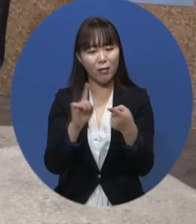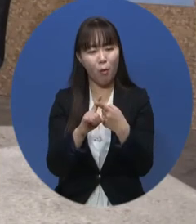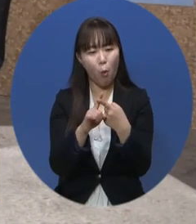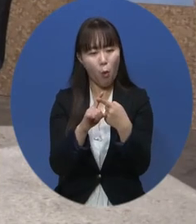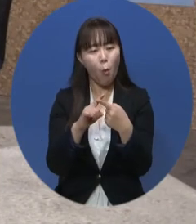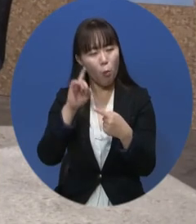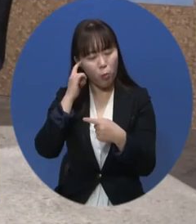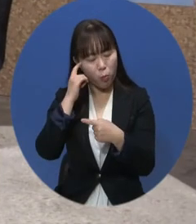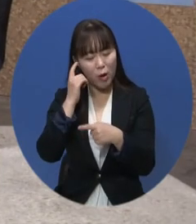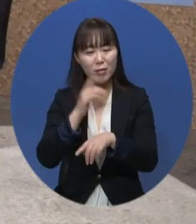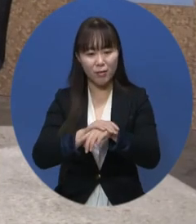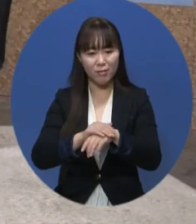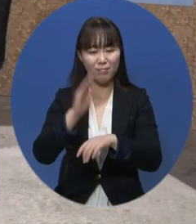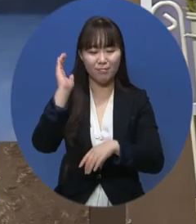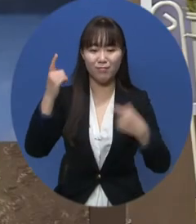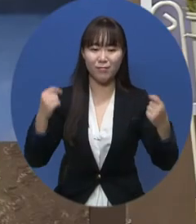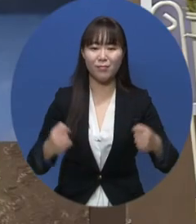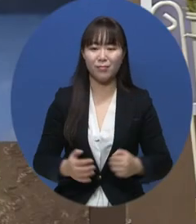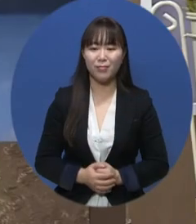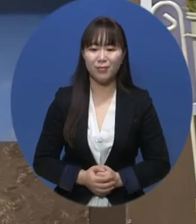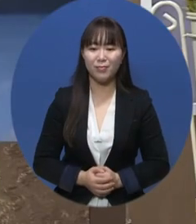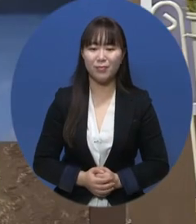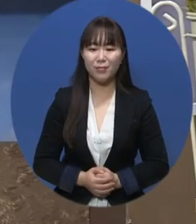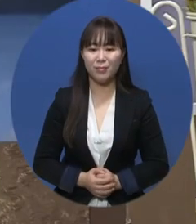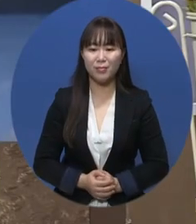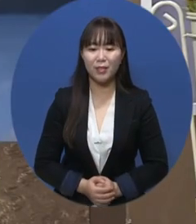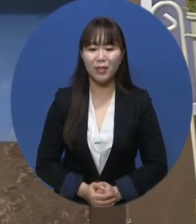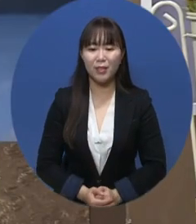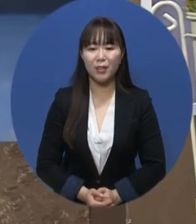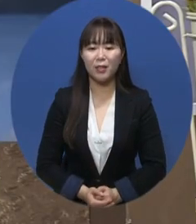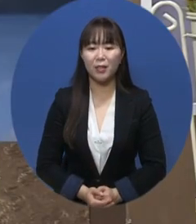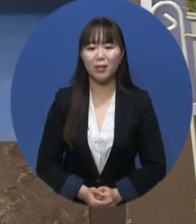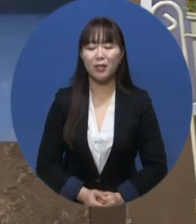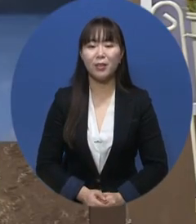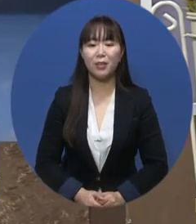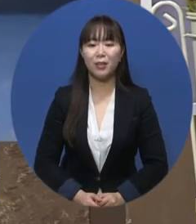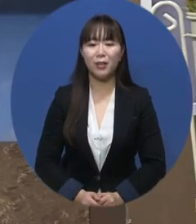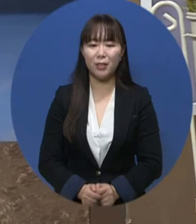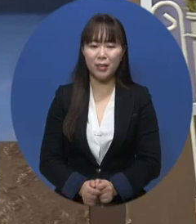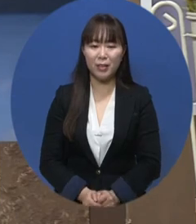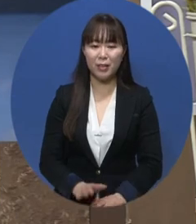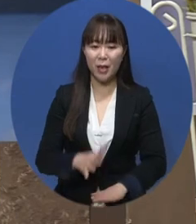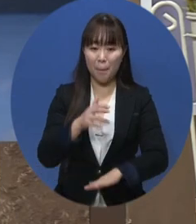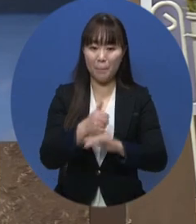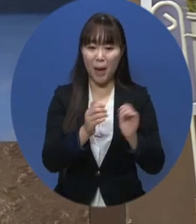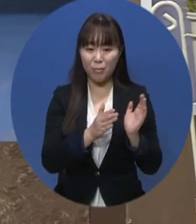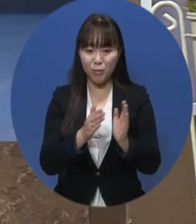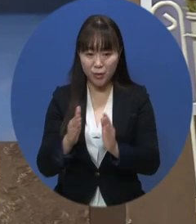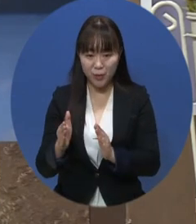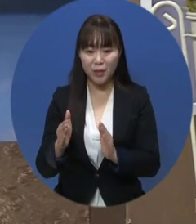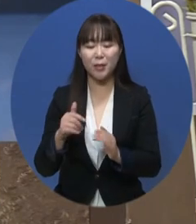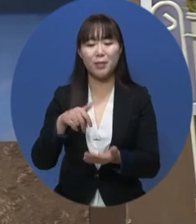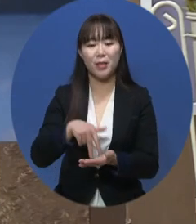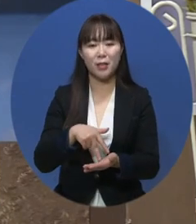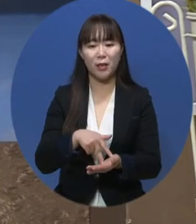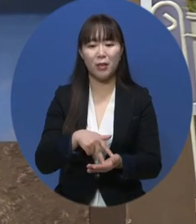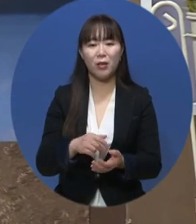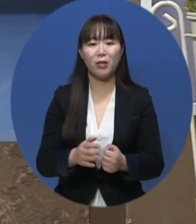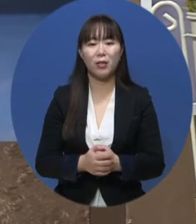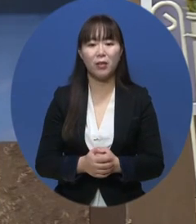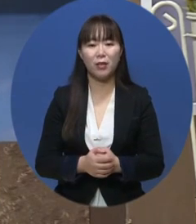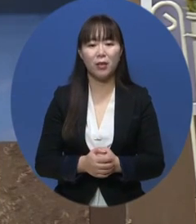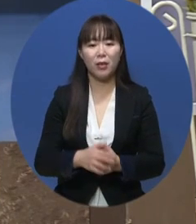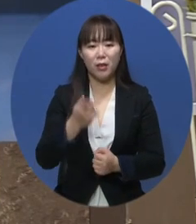말씀을 해주셨는데요. 예. 그럼 이제 이 마무리 차원에서